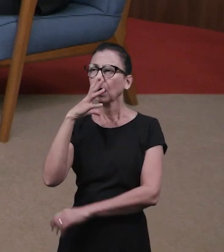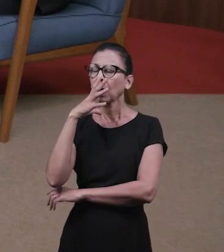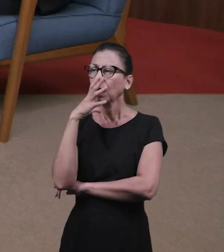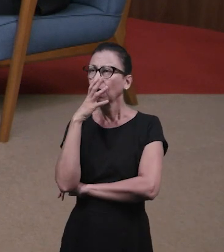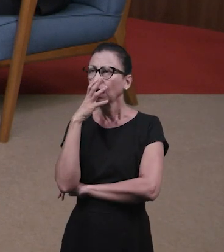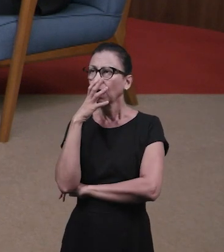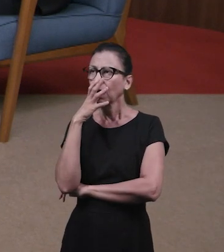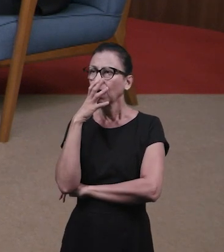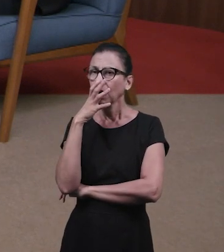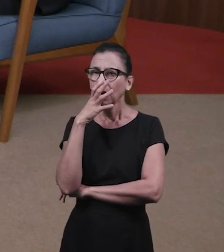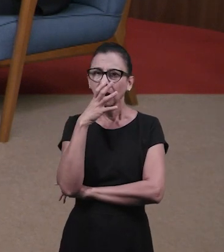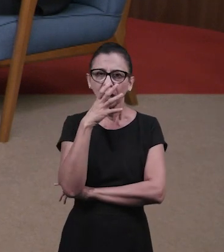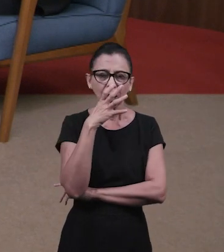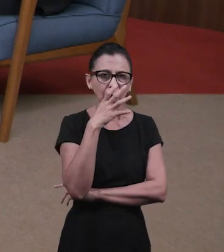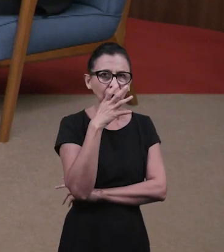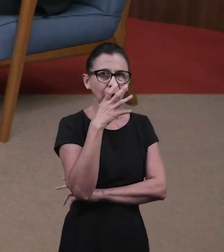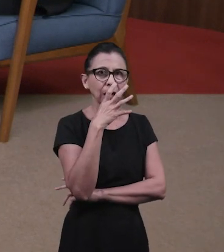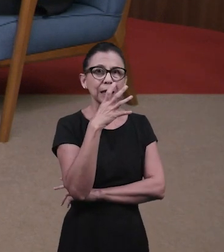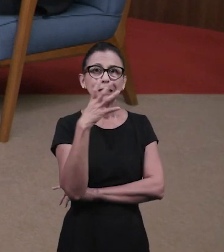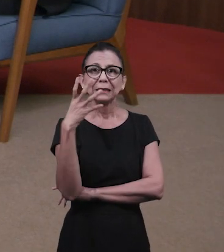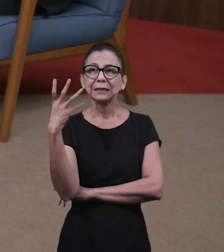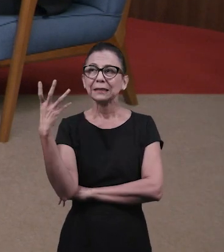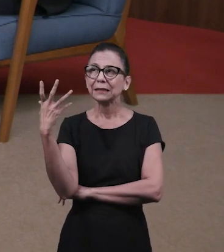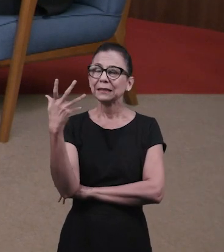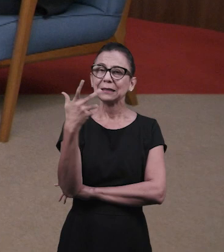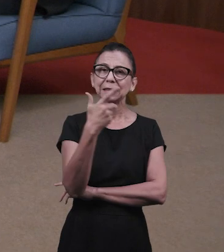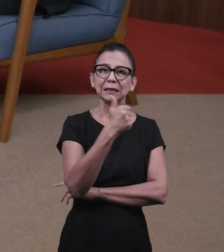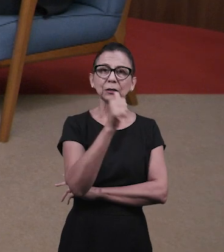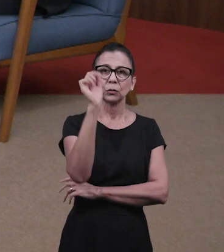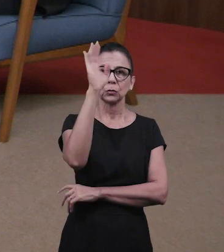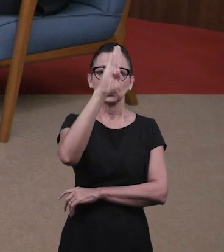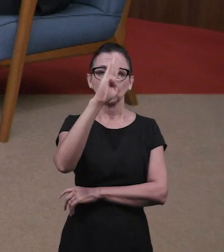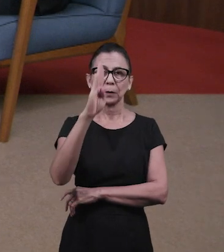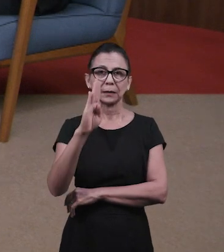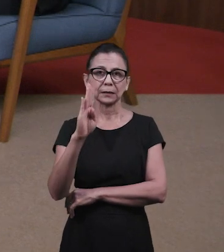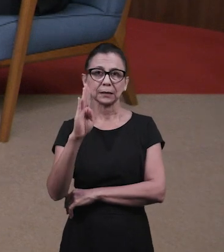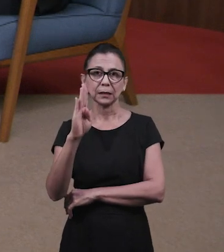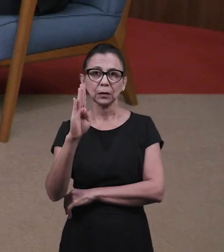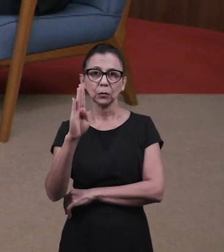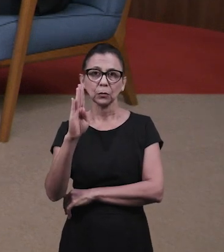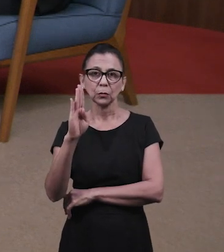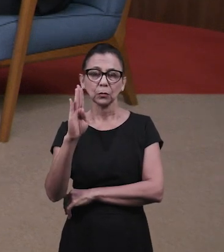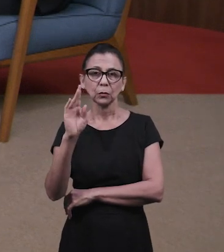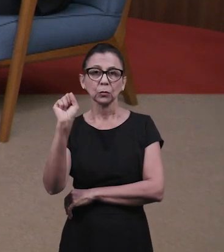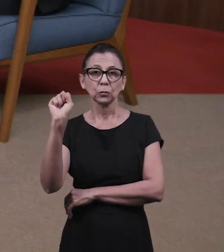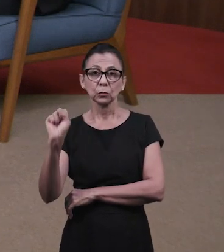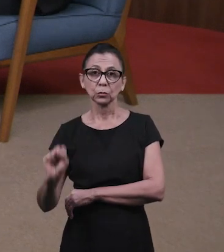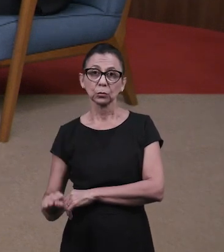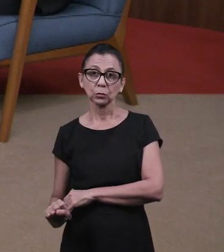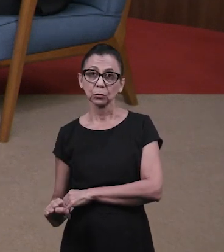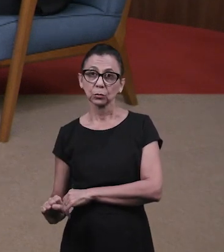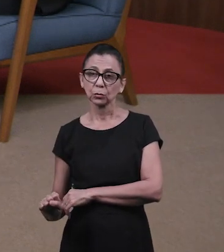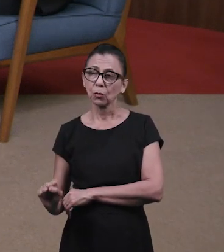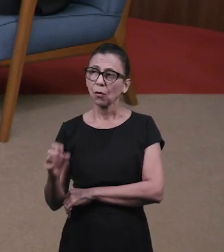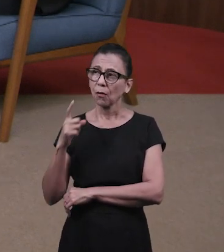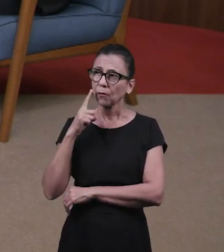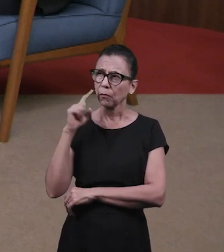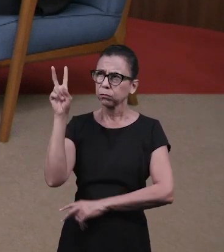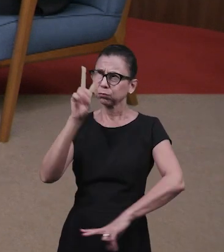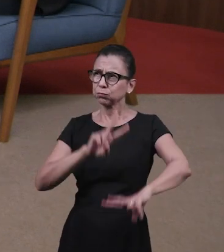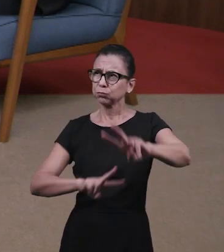extrême. Au sud du Brésil, nous avons quelques régions du culture du blé et nous voyons